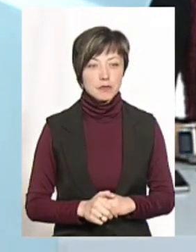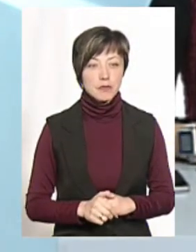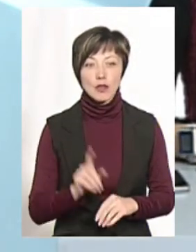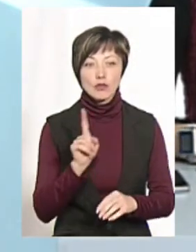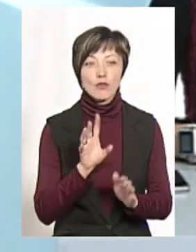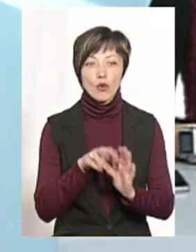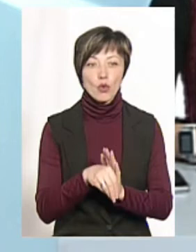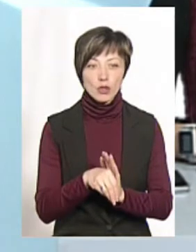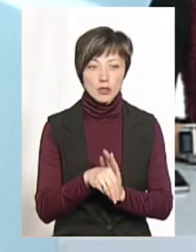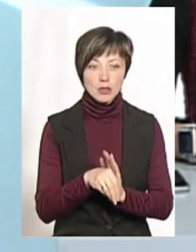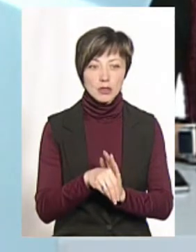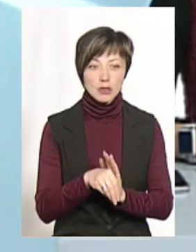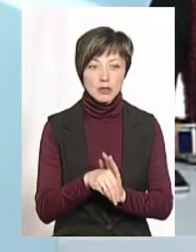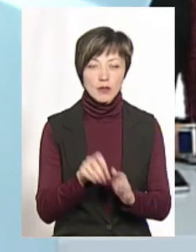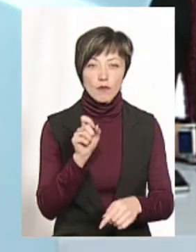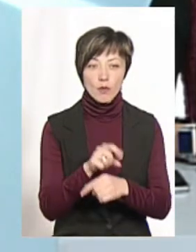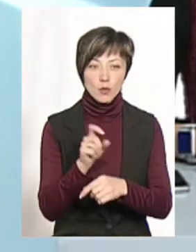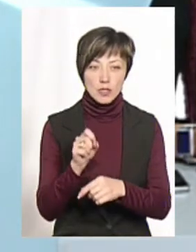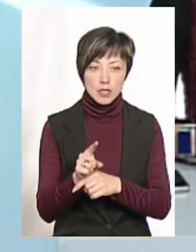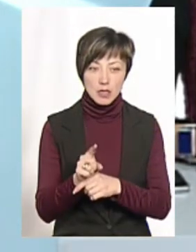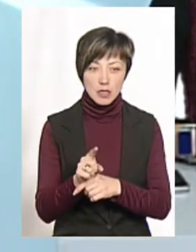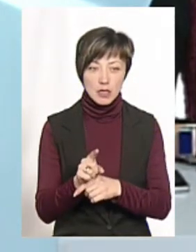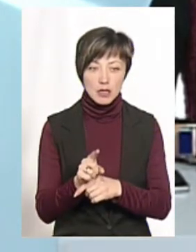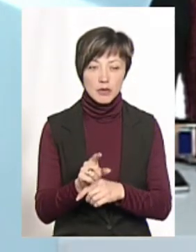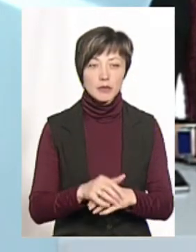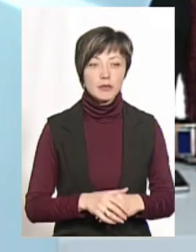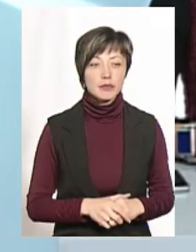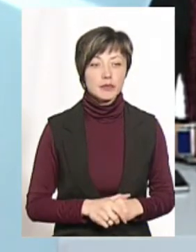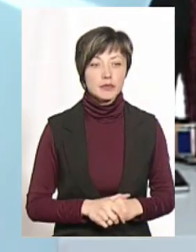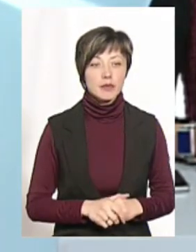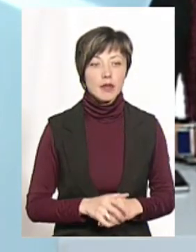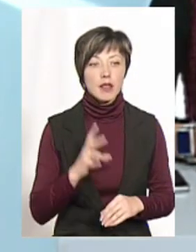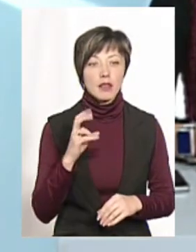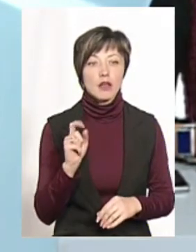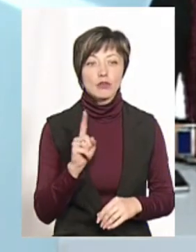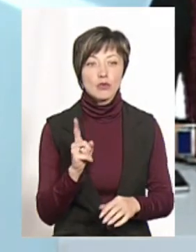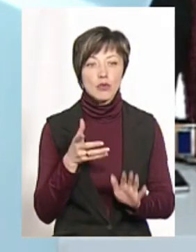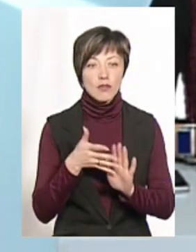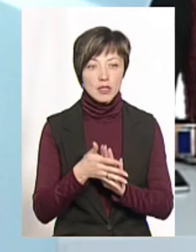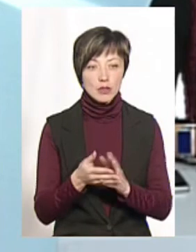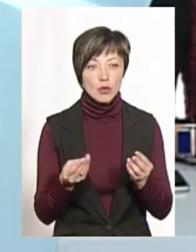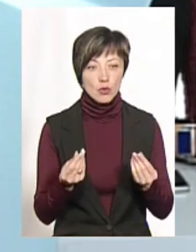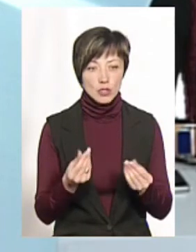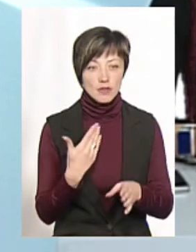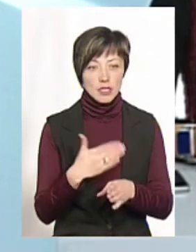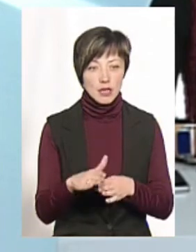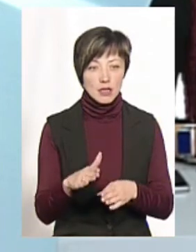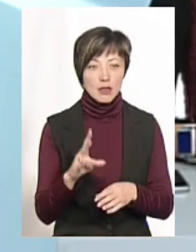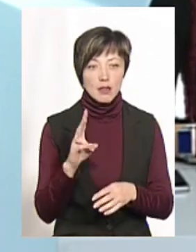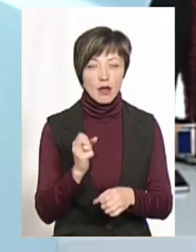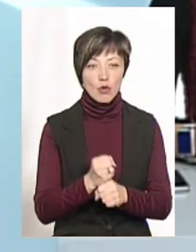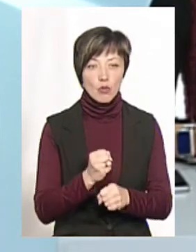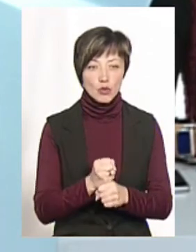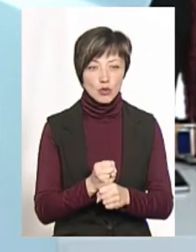Що входить в її функції? На що ви витратились кошти, які виділялись на